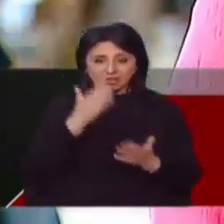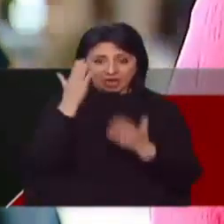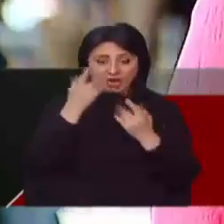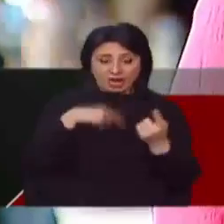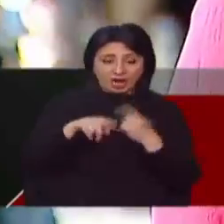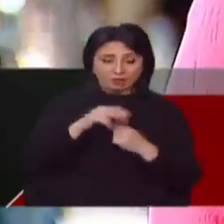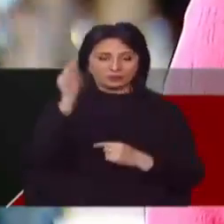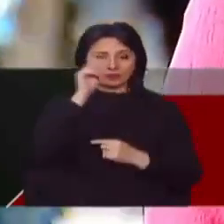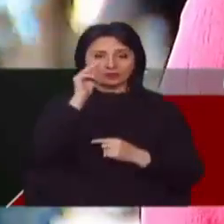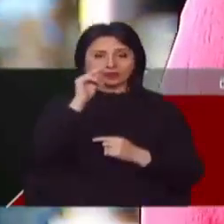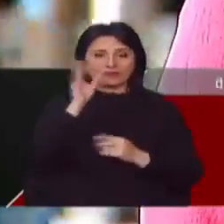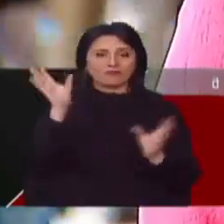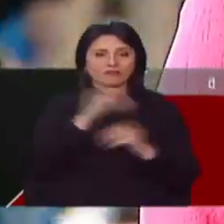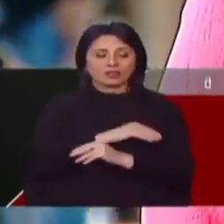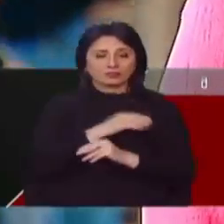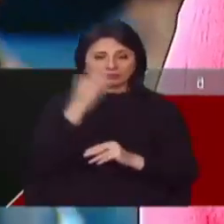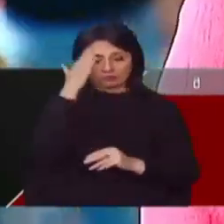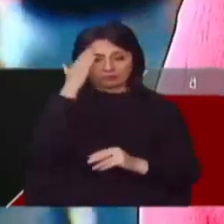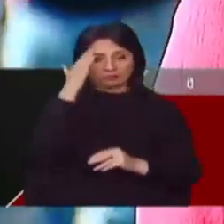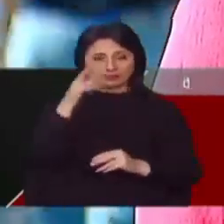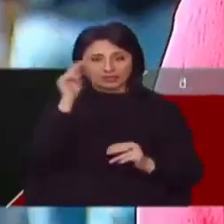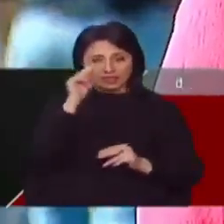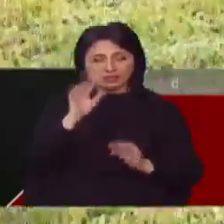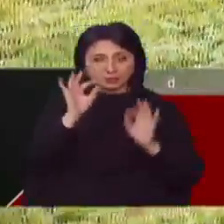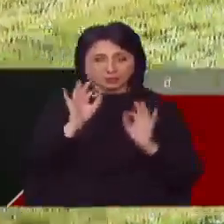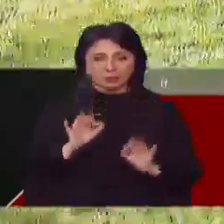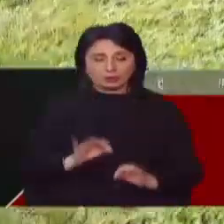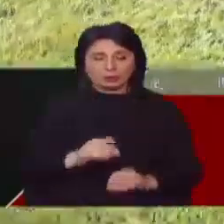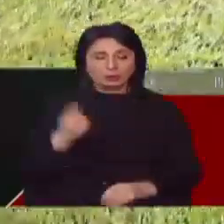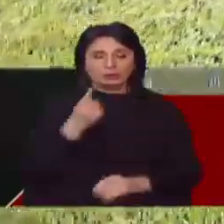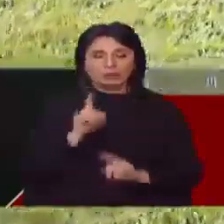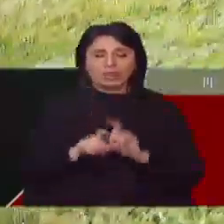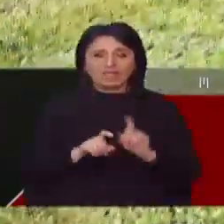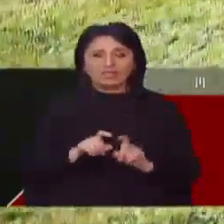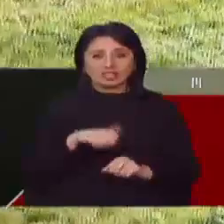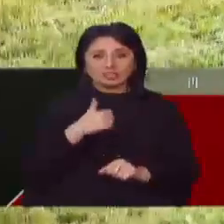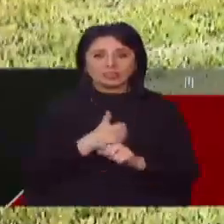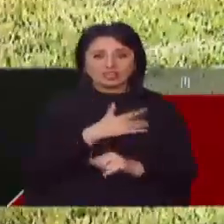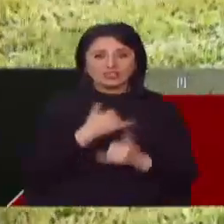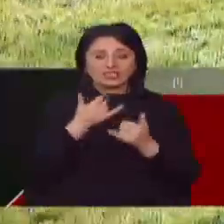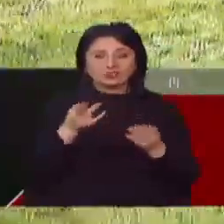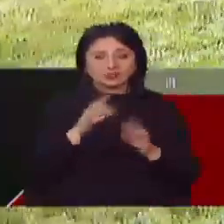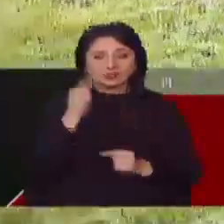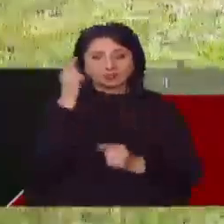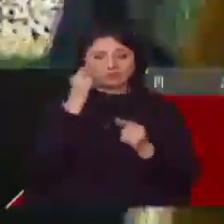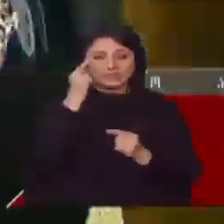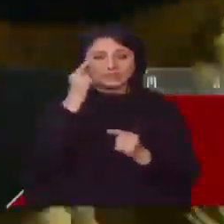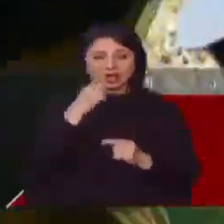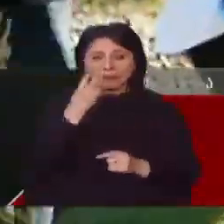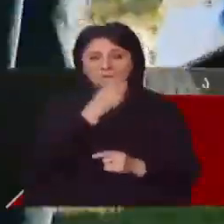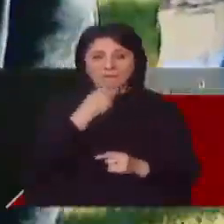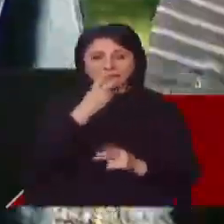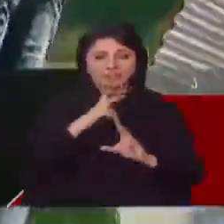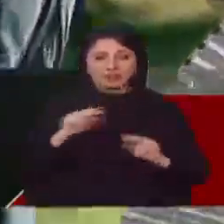გართობით ეს ყველა უნარი დაისწავლონ სწორად. Პირველი ნაბიჯის მთავარ სერვისად რჩება ფსიქოლოგისა და